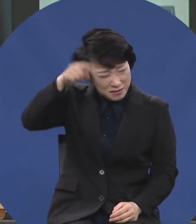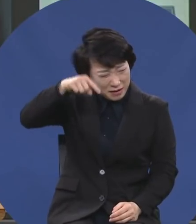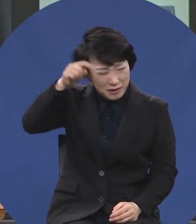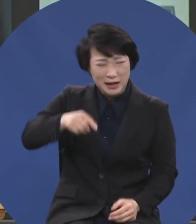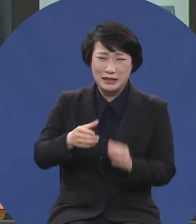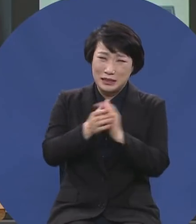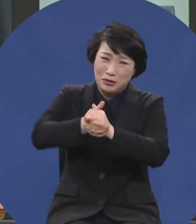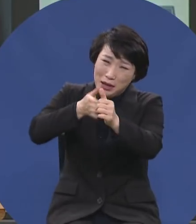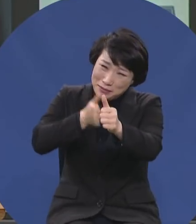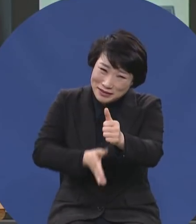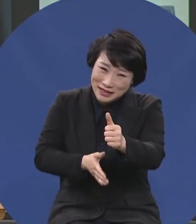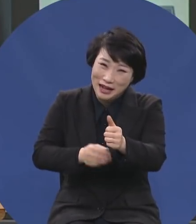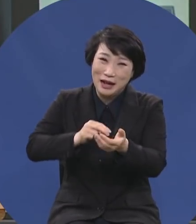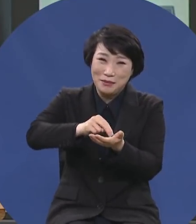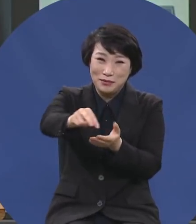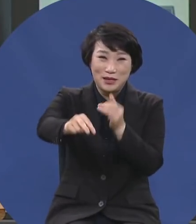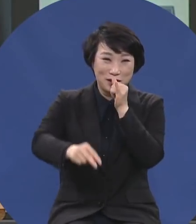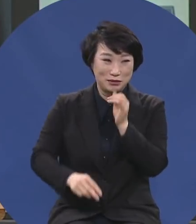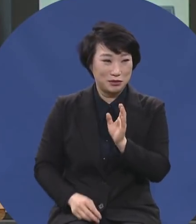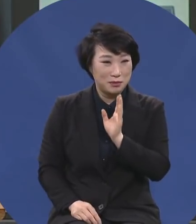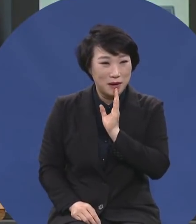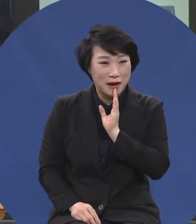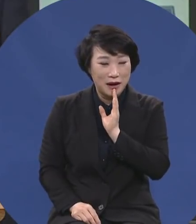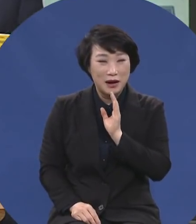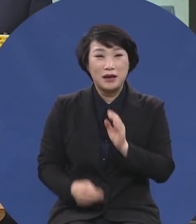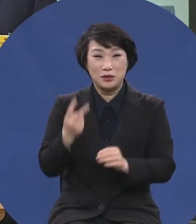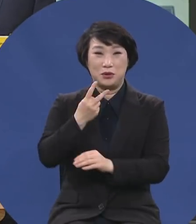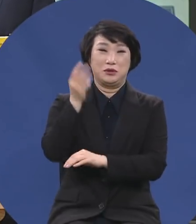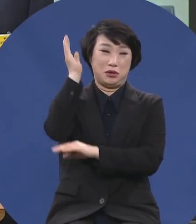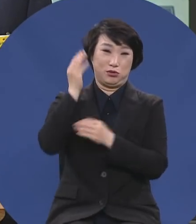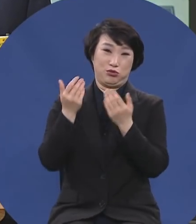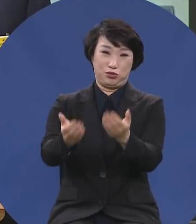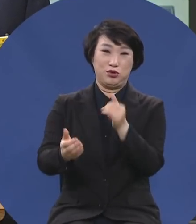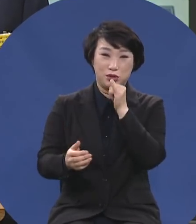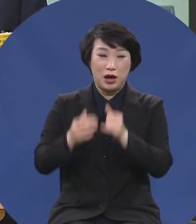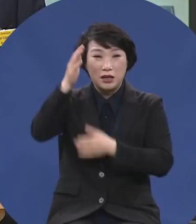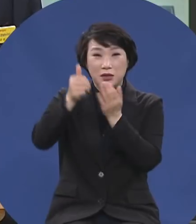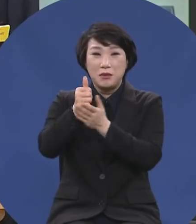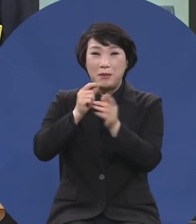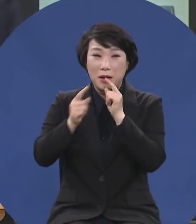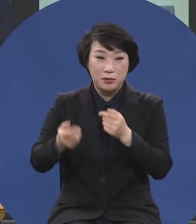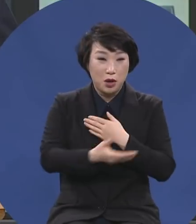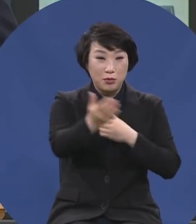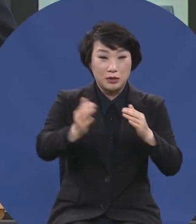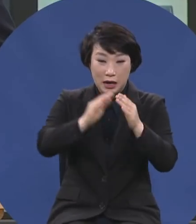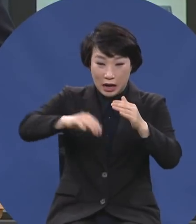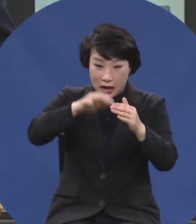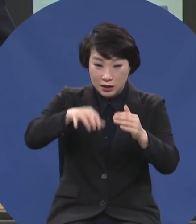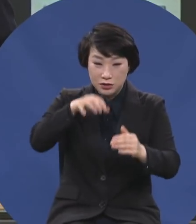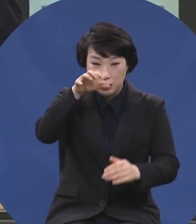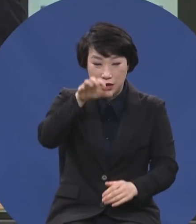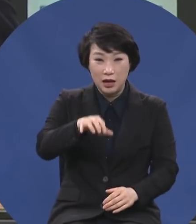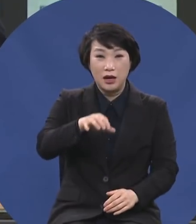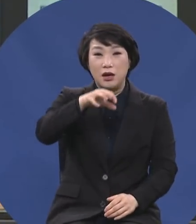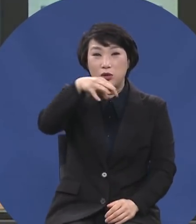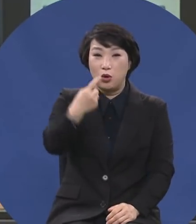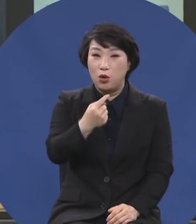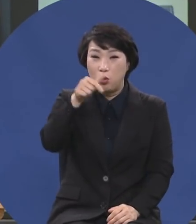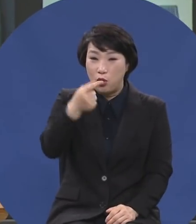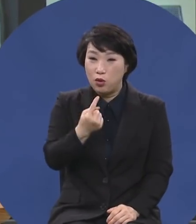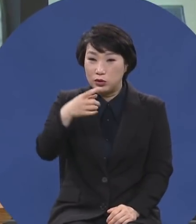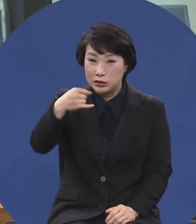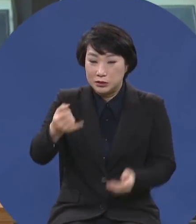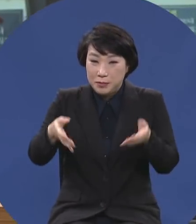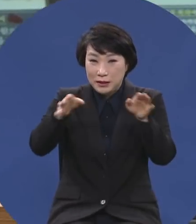매일 기도하세요. 예. 하나님 말씀이 여러분의 집안에서 노트박스를 통해서 계속 들려주고